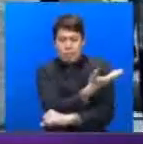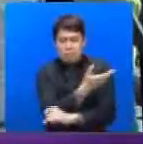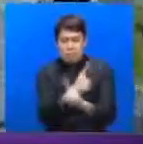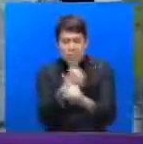ชุมนุม